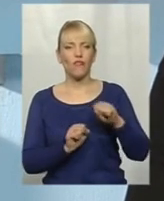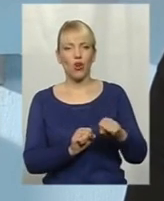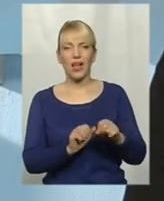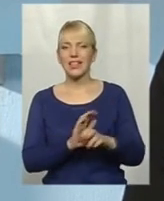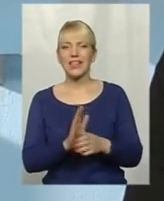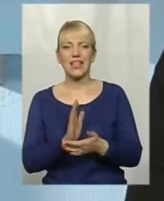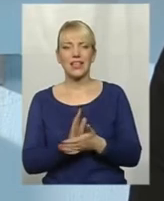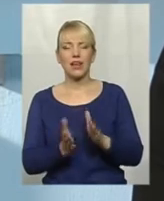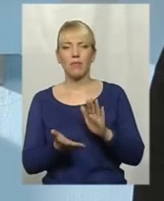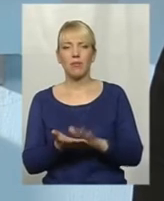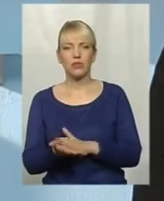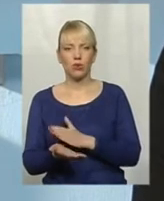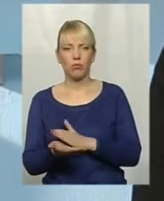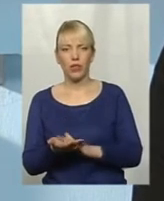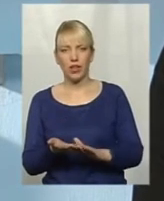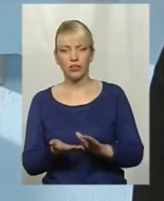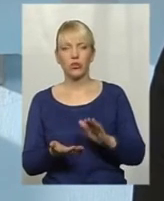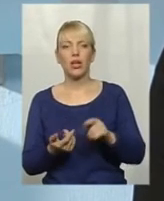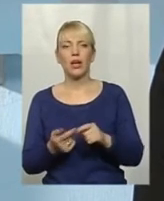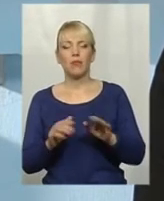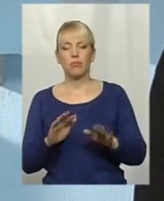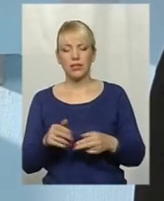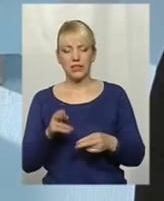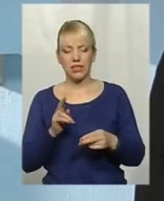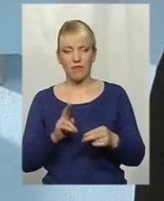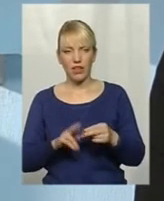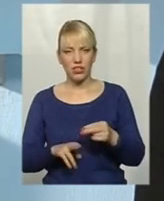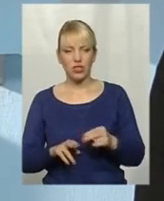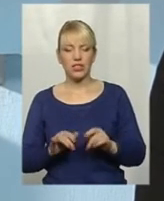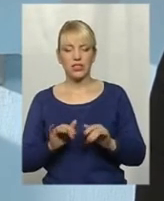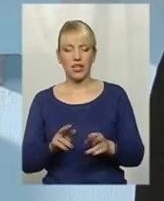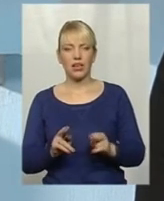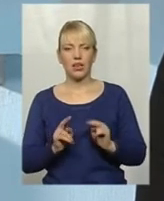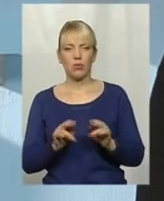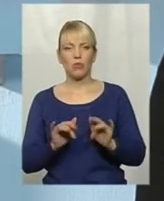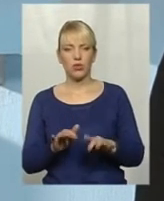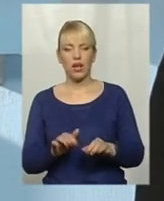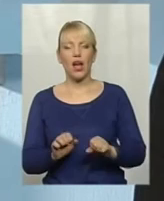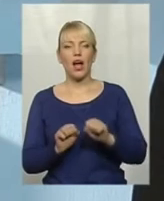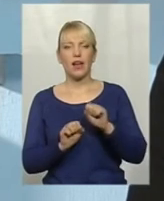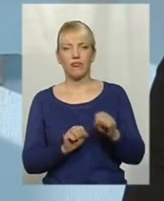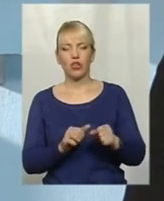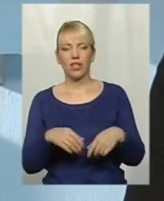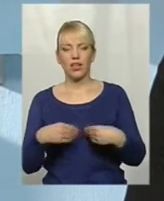безоплатною. Після завершення стадії у кримінальній процесі адвокат надає до центру підтверджуючі